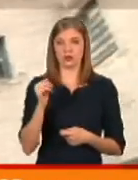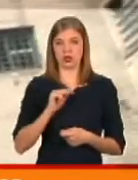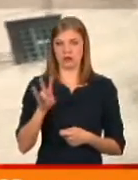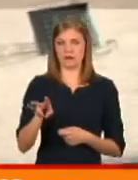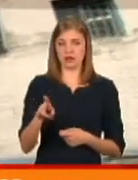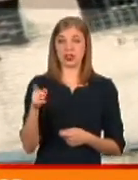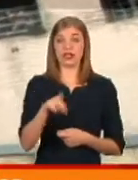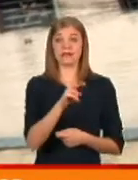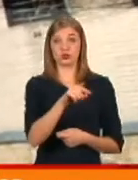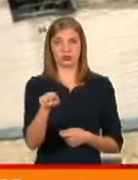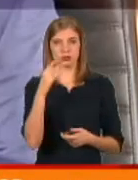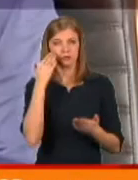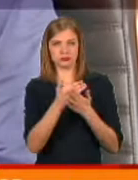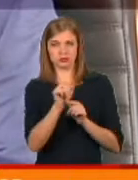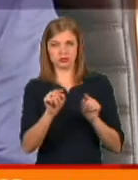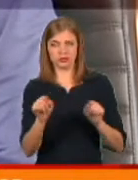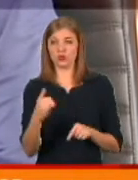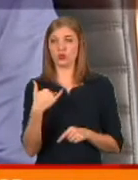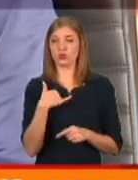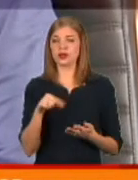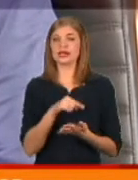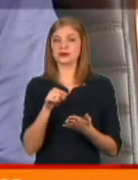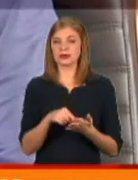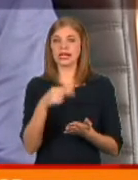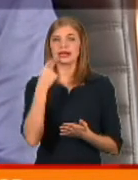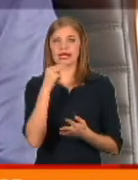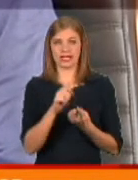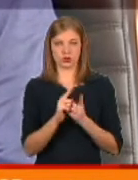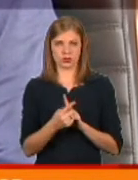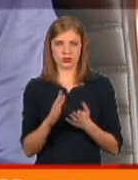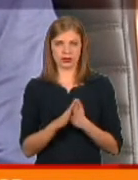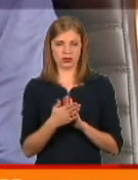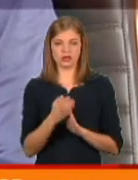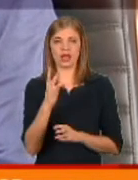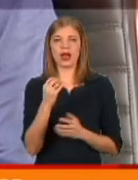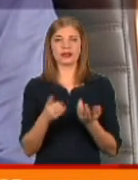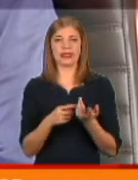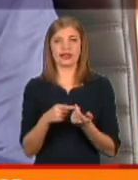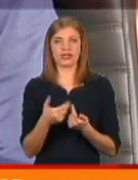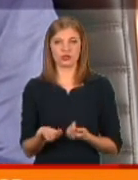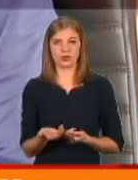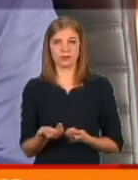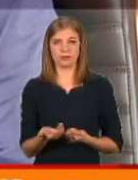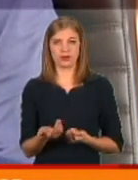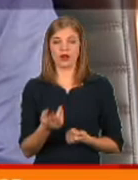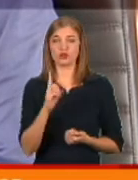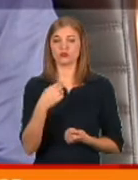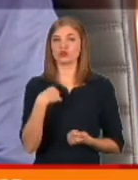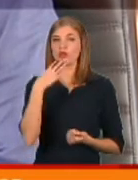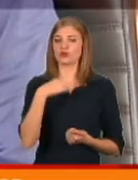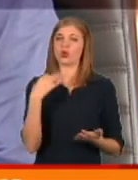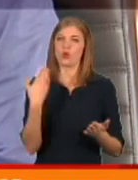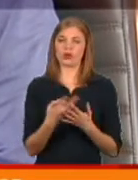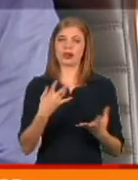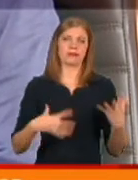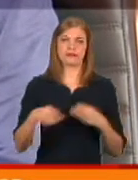роботі навіть тих, хто під підозрою. В нас питання якісно змінити ситуацію, да, а не кількісно. Тому що нам сказали, о,